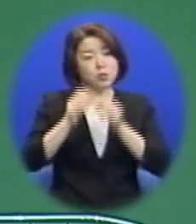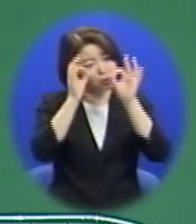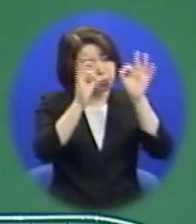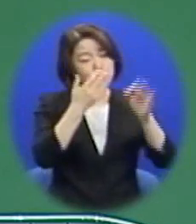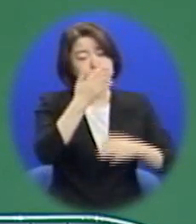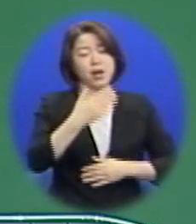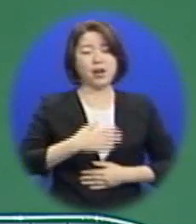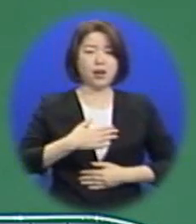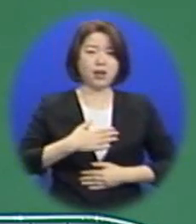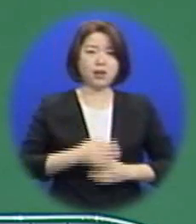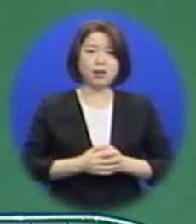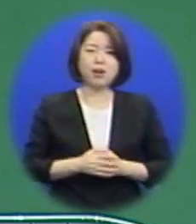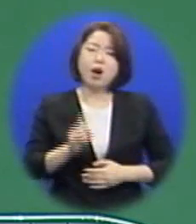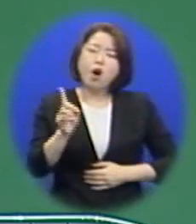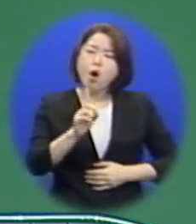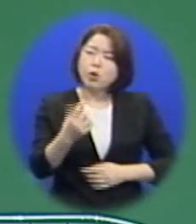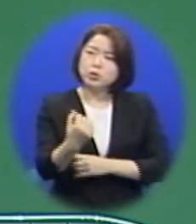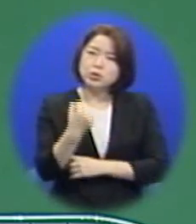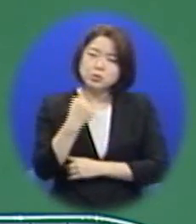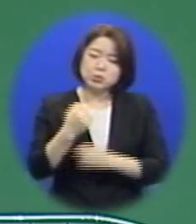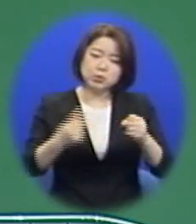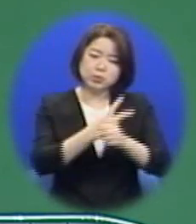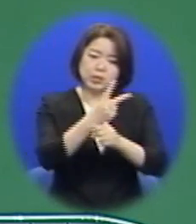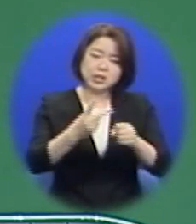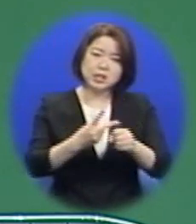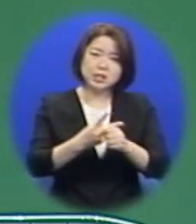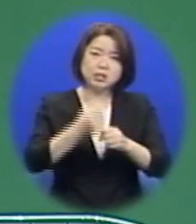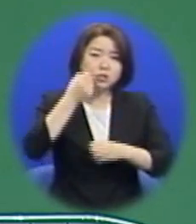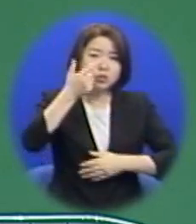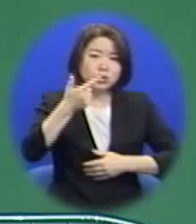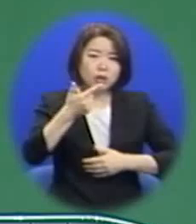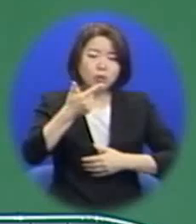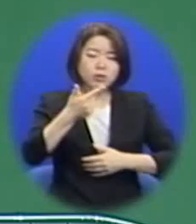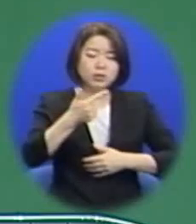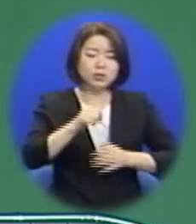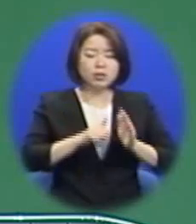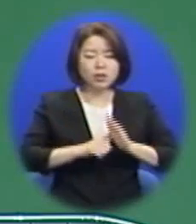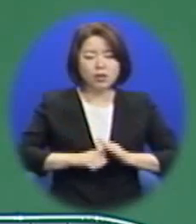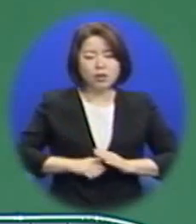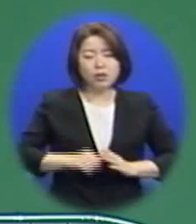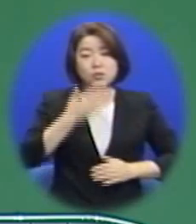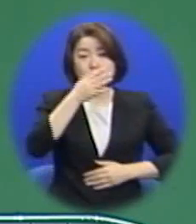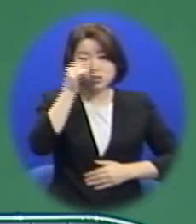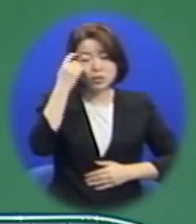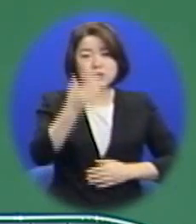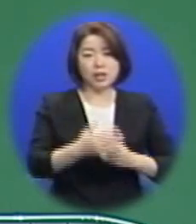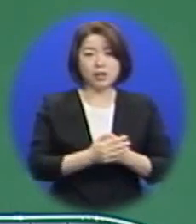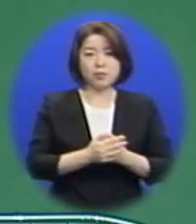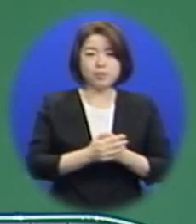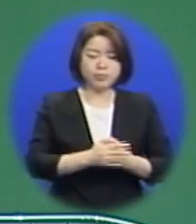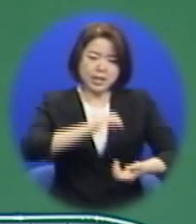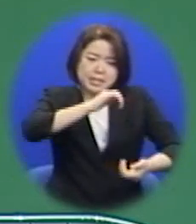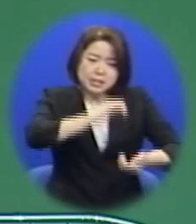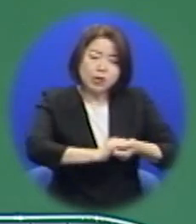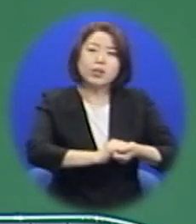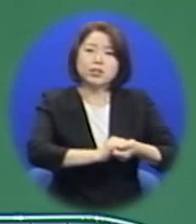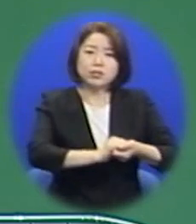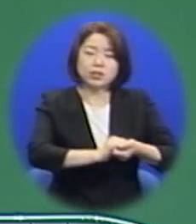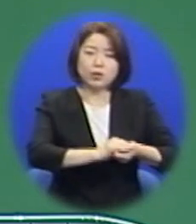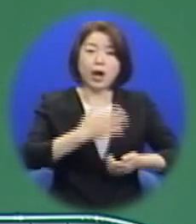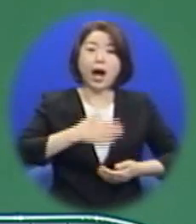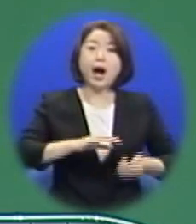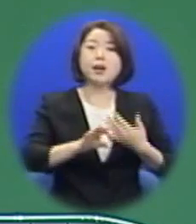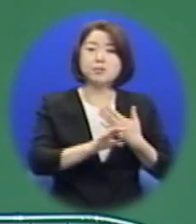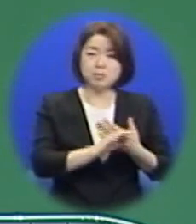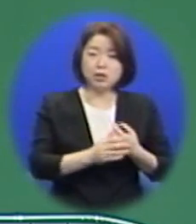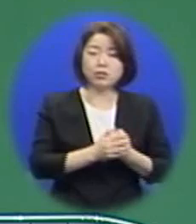도대체 어떤 힘으로 그 2년 6개월을 버텨냈을까? 2년 6개월이라고 정해졌다면 차라리 모르겠는데